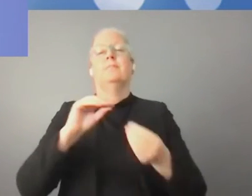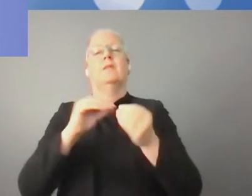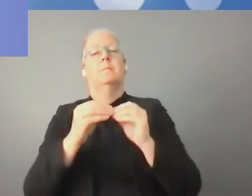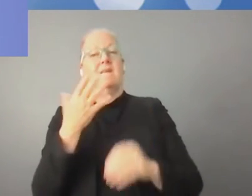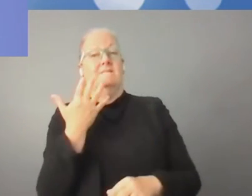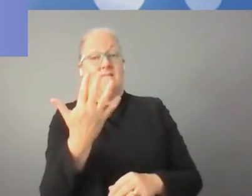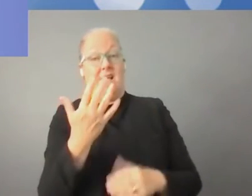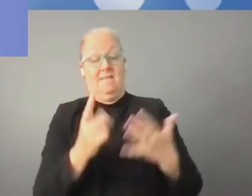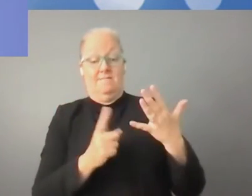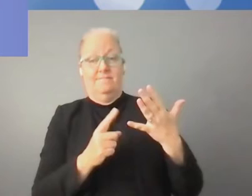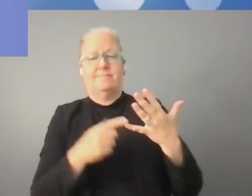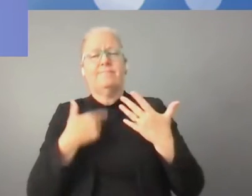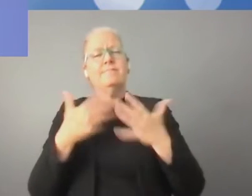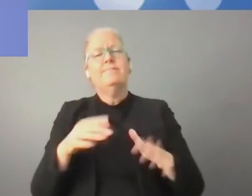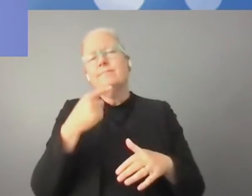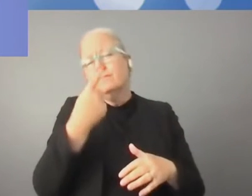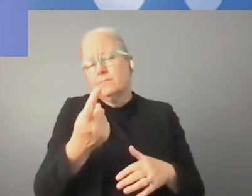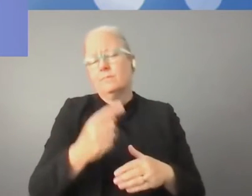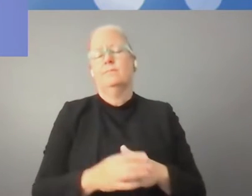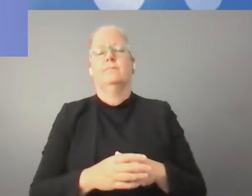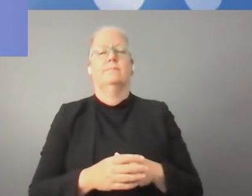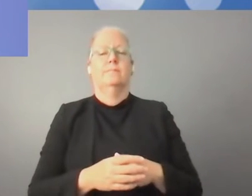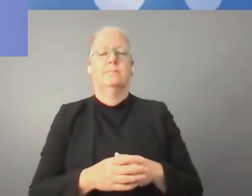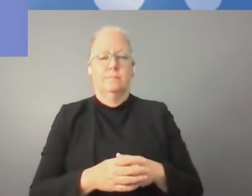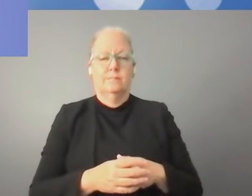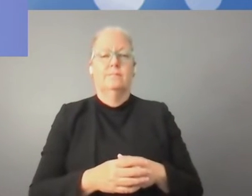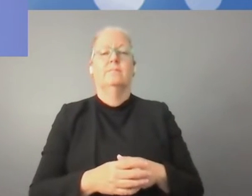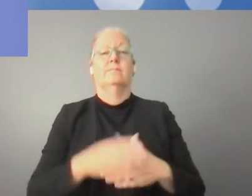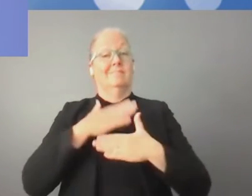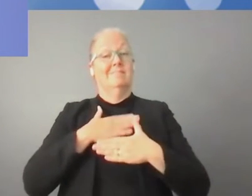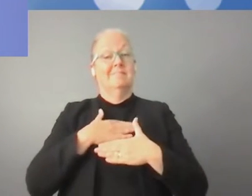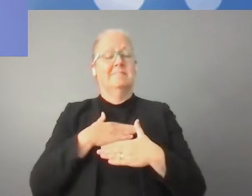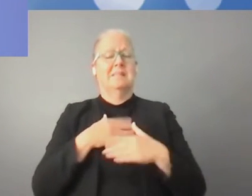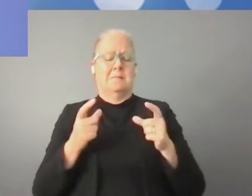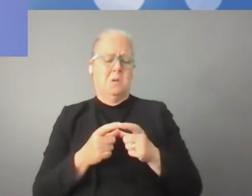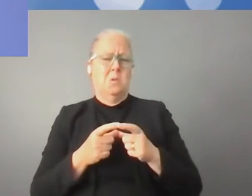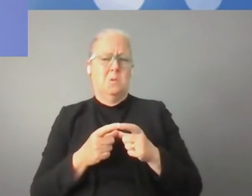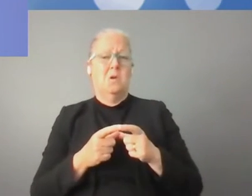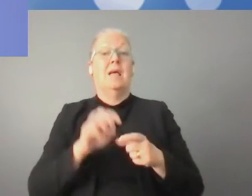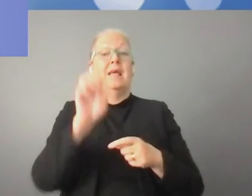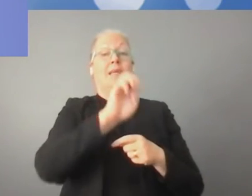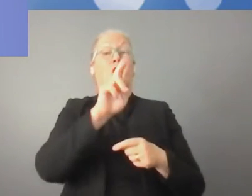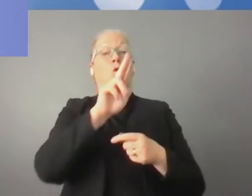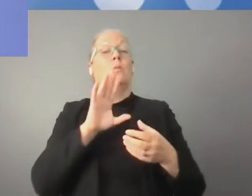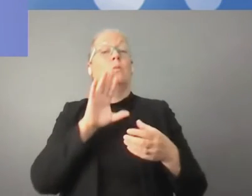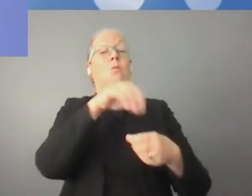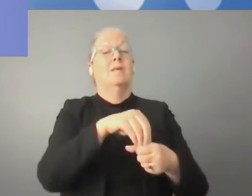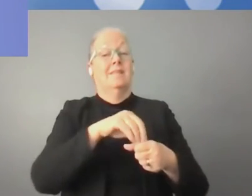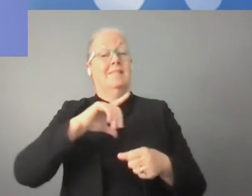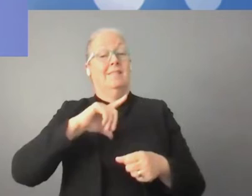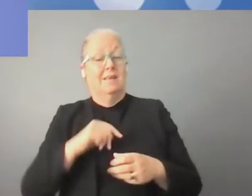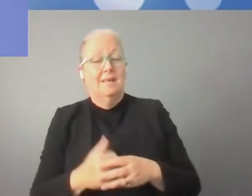минимум 4 города нашей страны будут полностью покрыты зоной охвата технологии 5G.